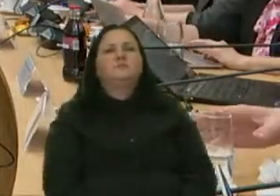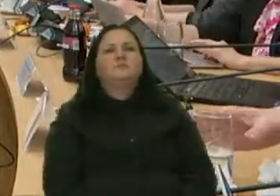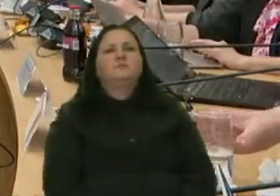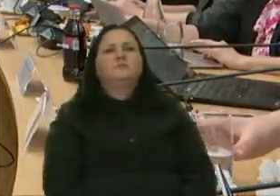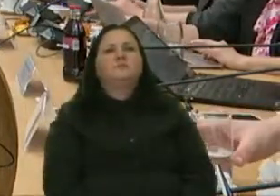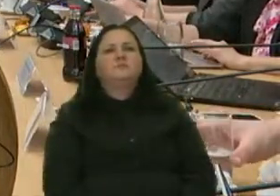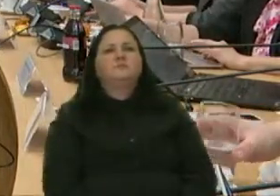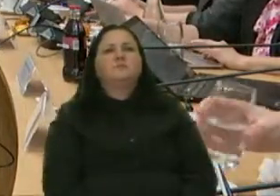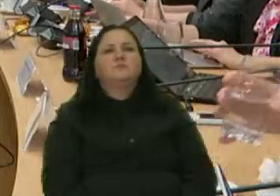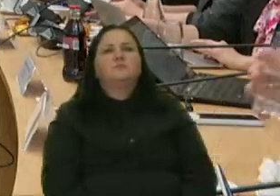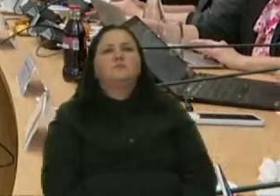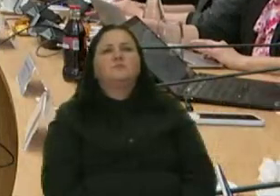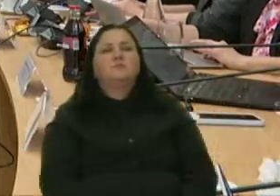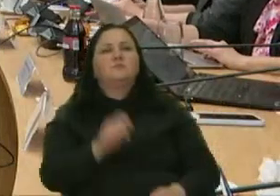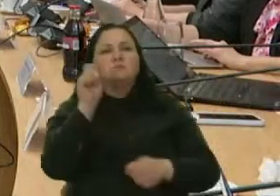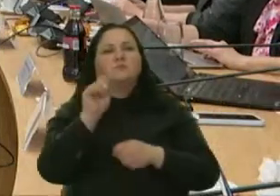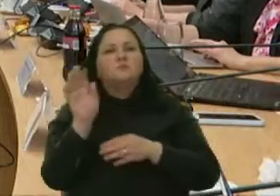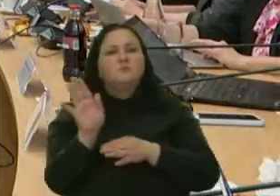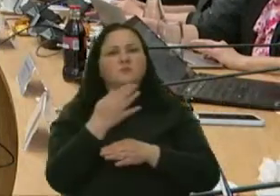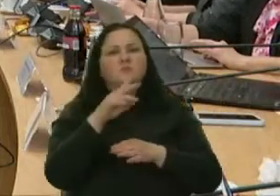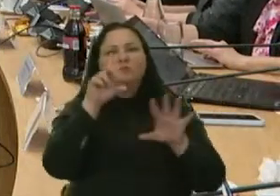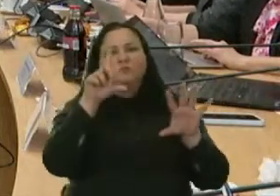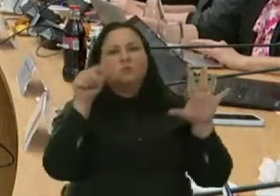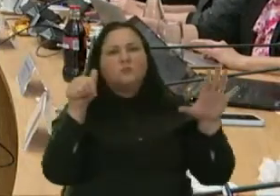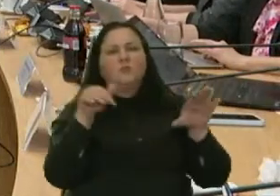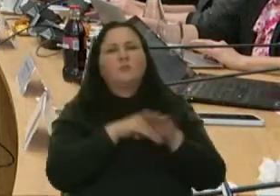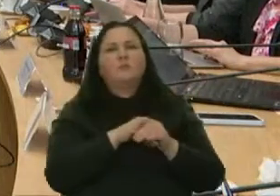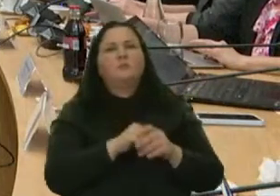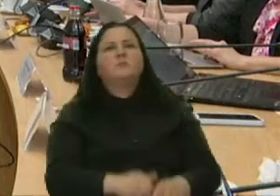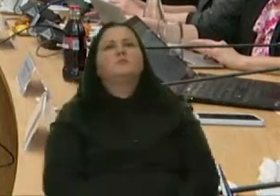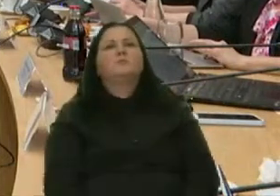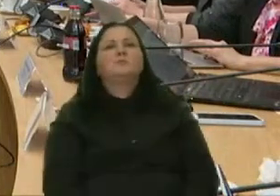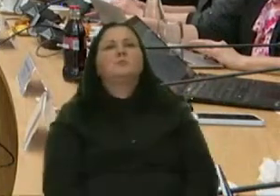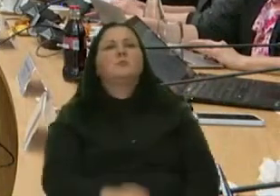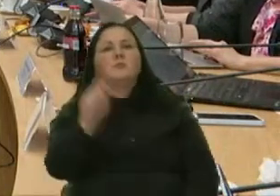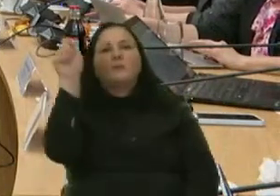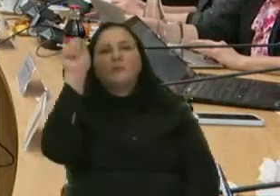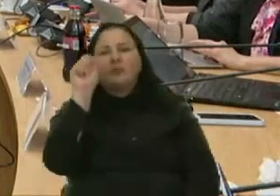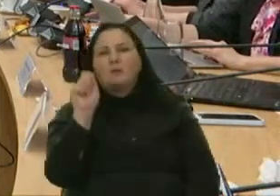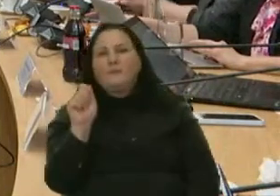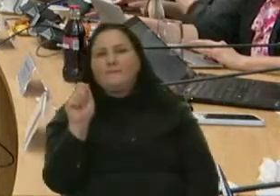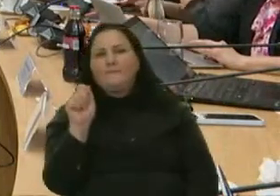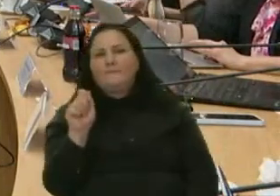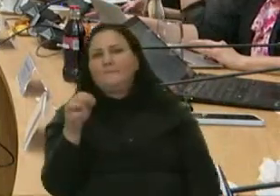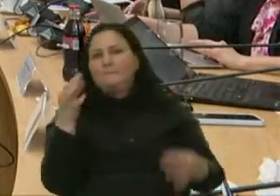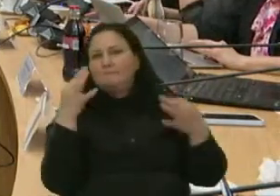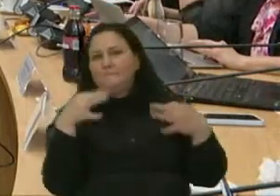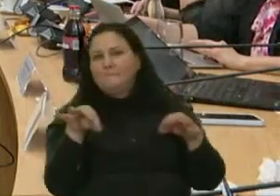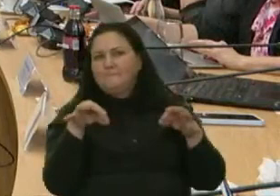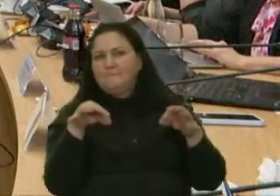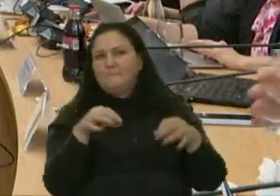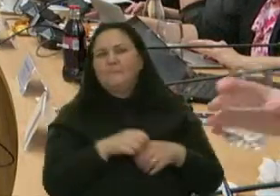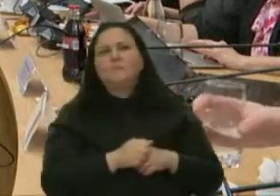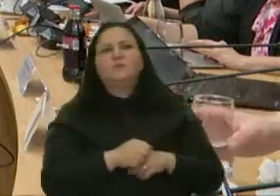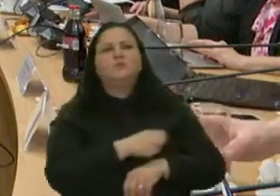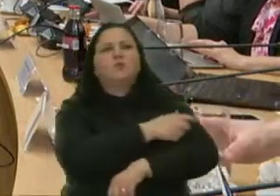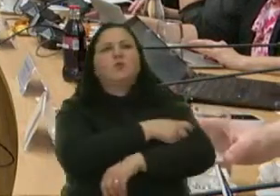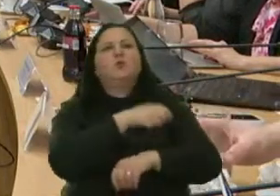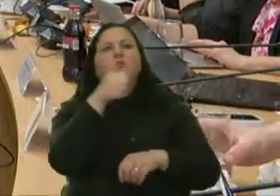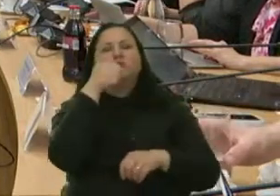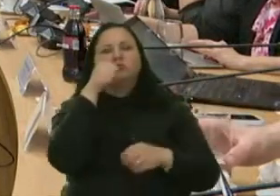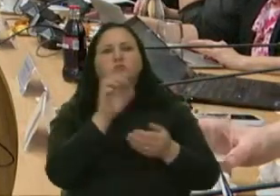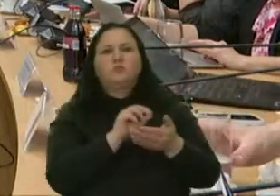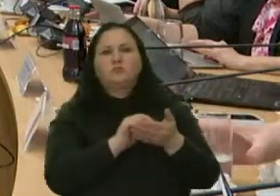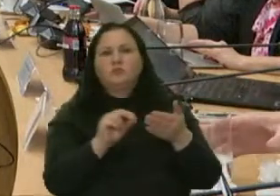9 Proiectul a trecut cu 26 de voturi proiect de hotărâre numărul 10 Comisia 1